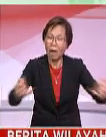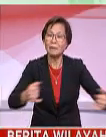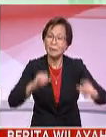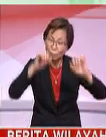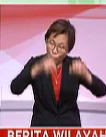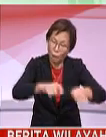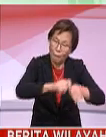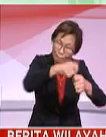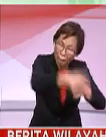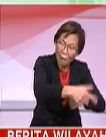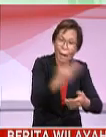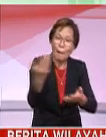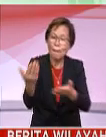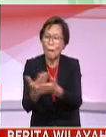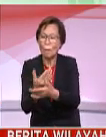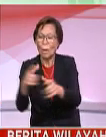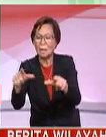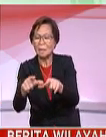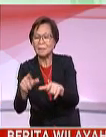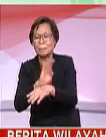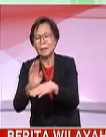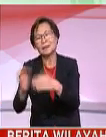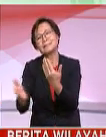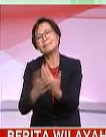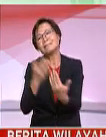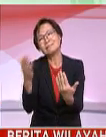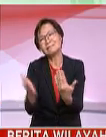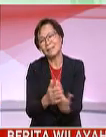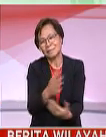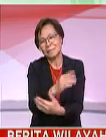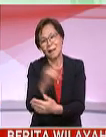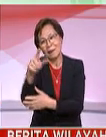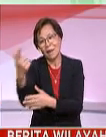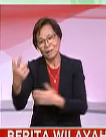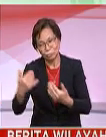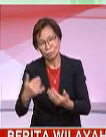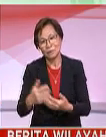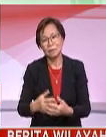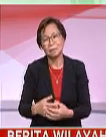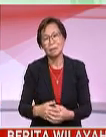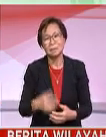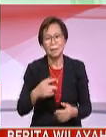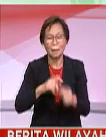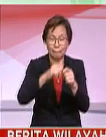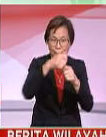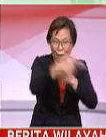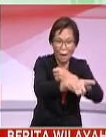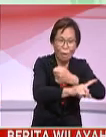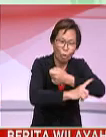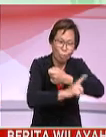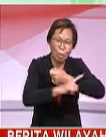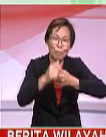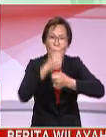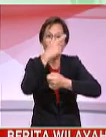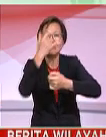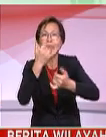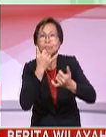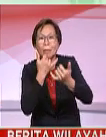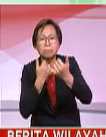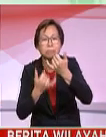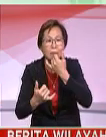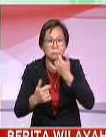pembayaran dan pembaharuan lesen berniaga saya dengan mudahlah. Selain itu, saya dapat membayar compound atas